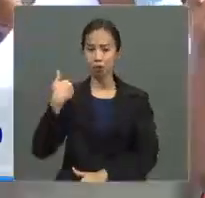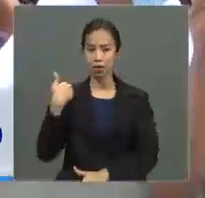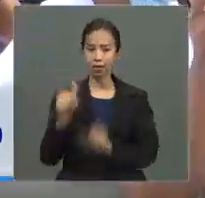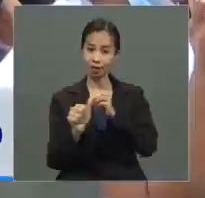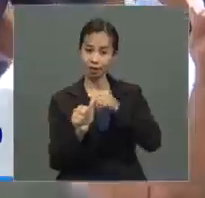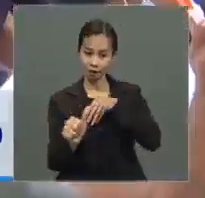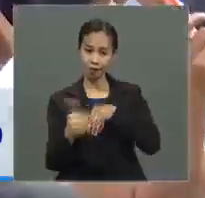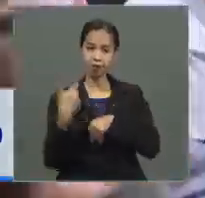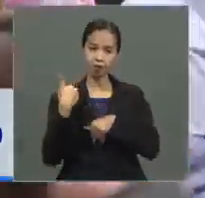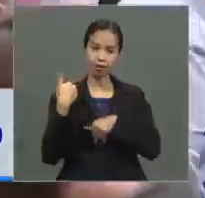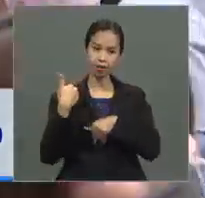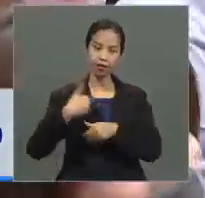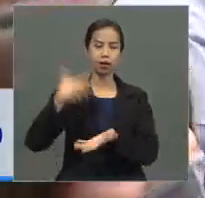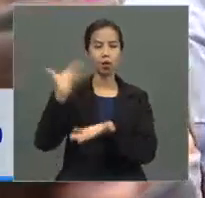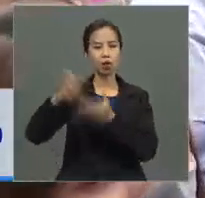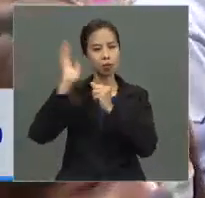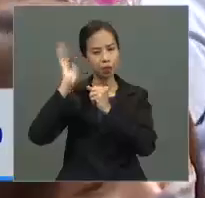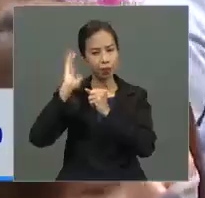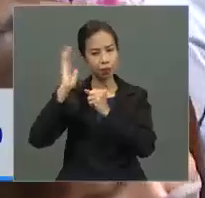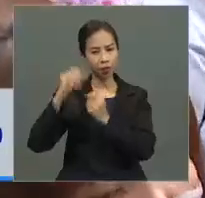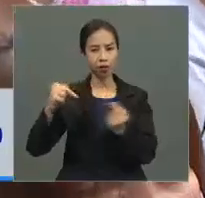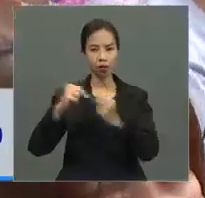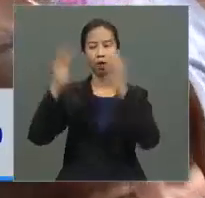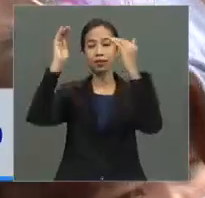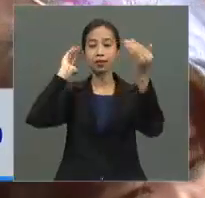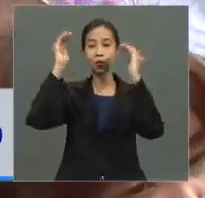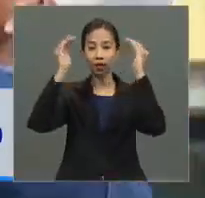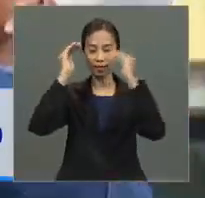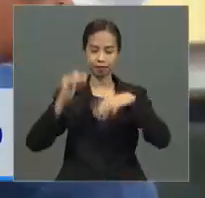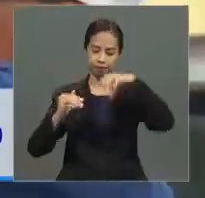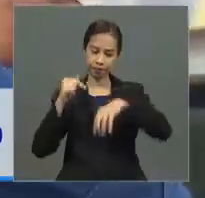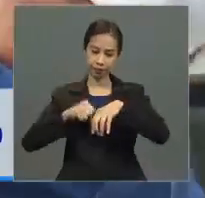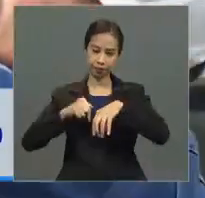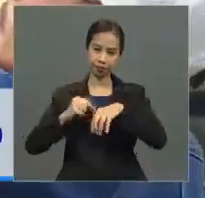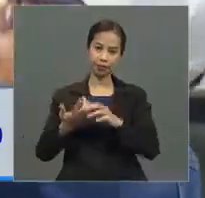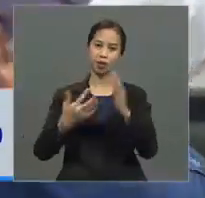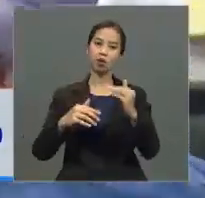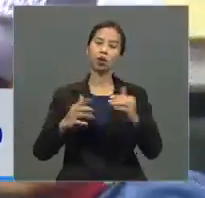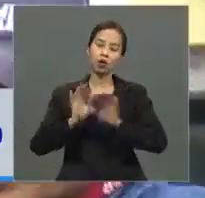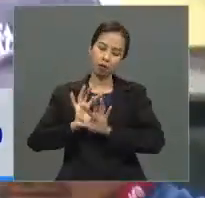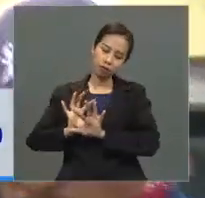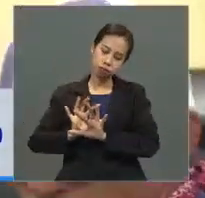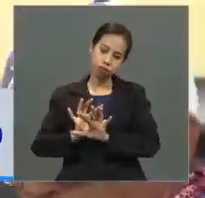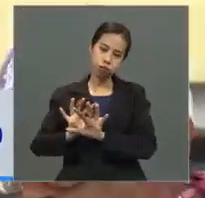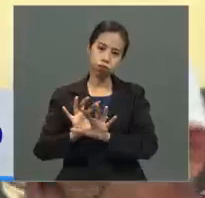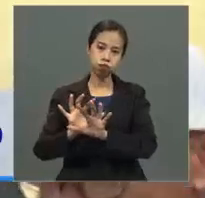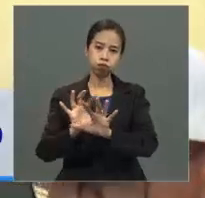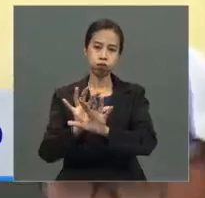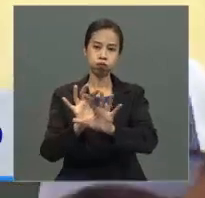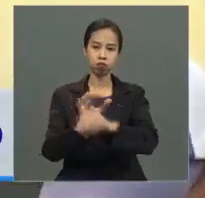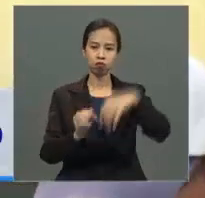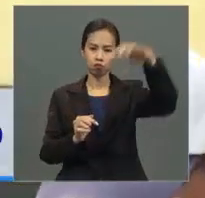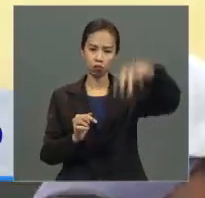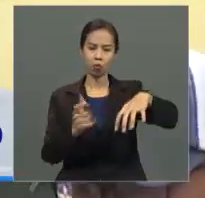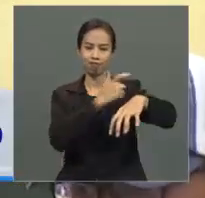กลุ่มราษฎรก็ได้ประกาศให้ผู้ชุมนุมเคลื่อนขบวนจากอนุสาวรีย์ประชาธิปไตยถนนราชดำเนินกลางมุ่งหน้าไปยังสำนัก